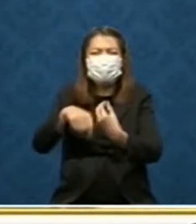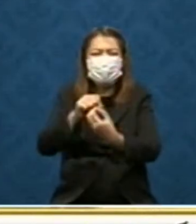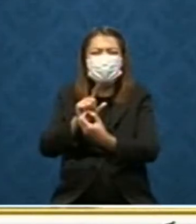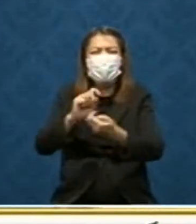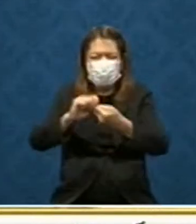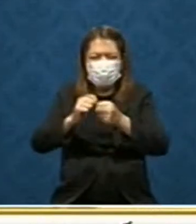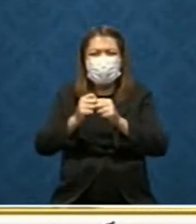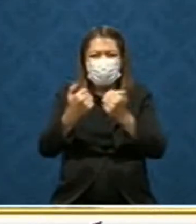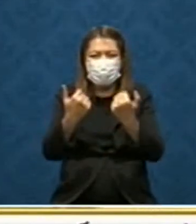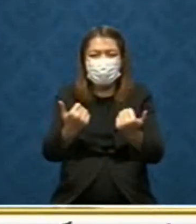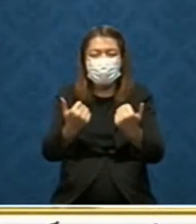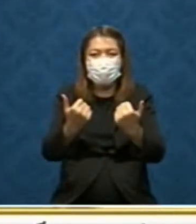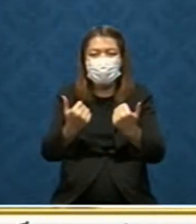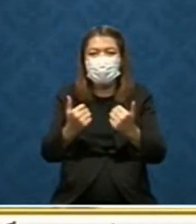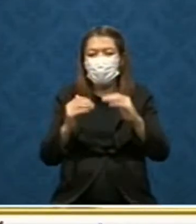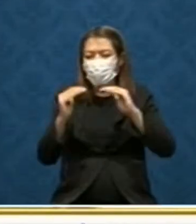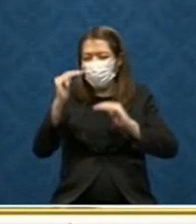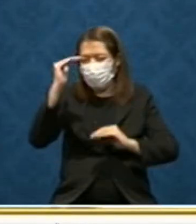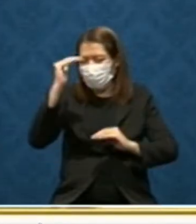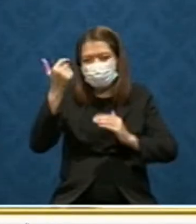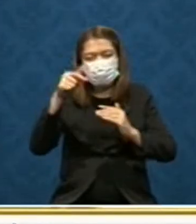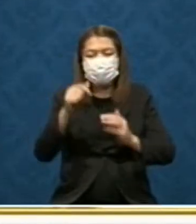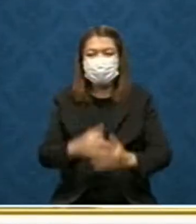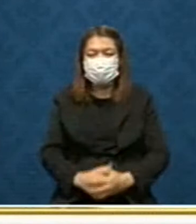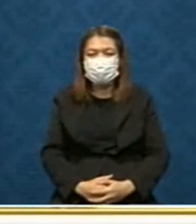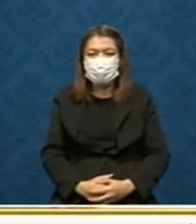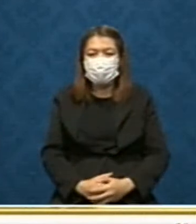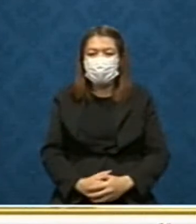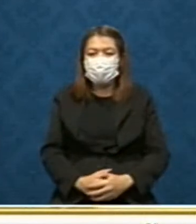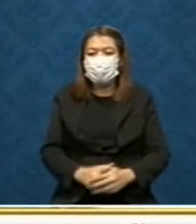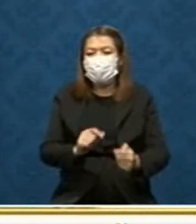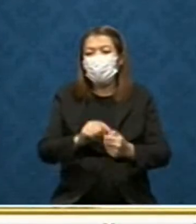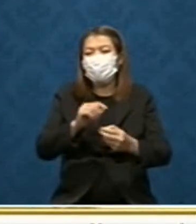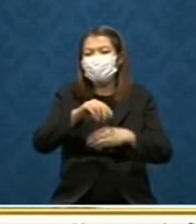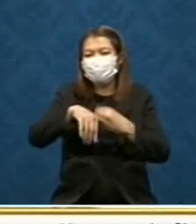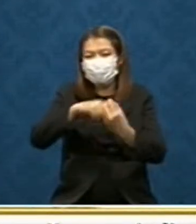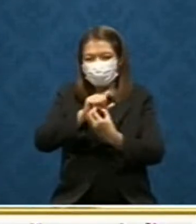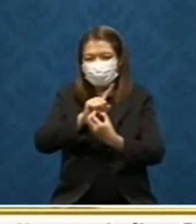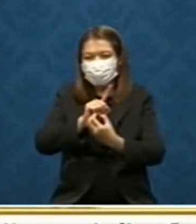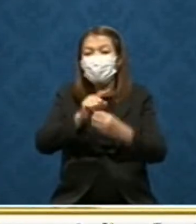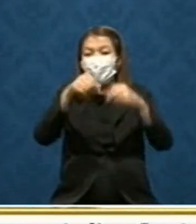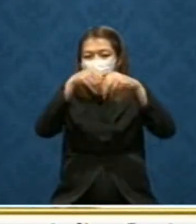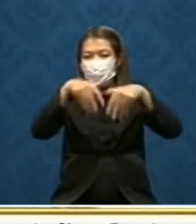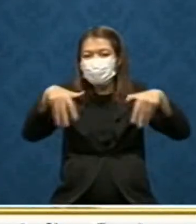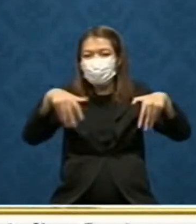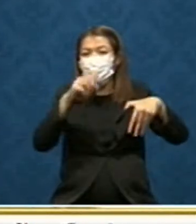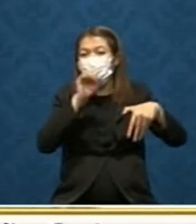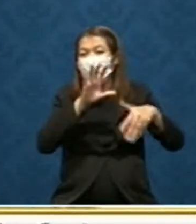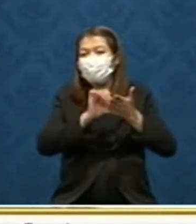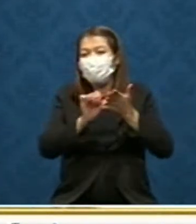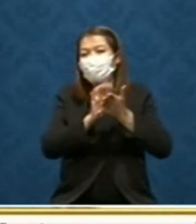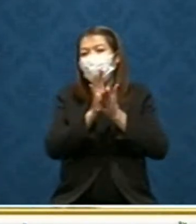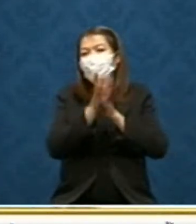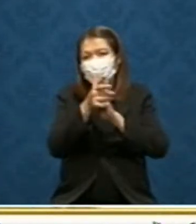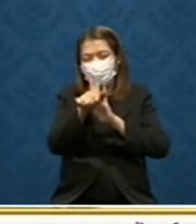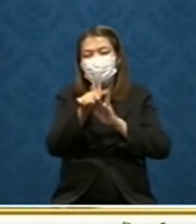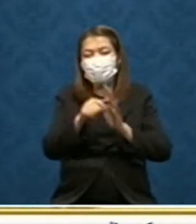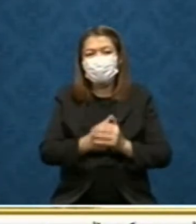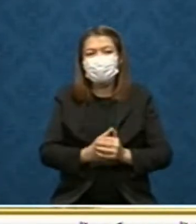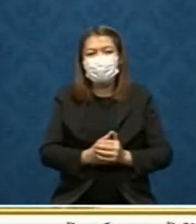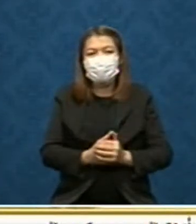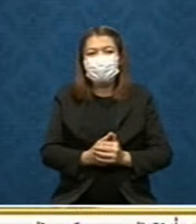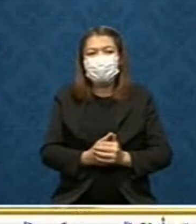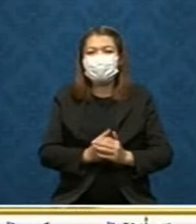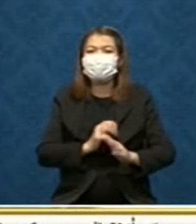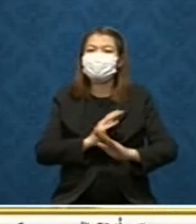มีปัญหาวันนี้ ความเหลอมล้ำสูง คือโครงสรางเศรษฐกิจที่คุบอกวจะปฏิรูป โน่ พอ